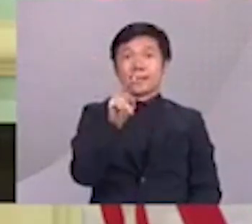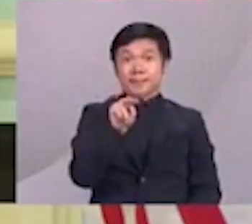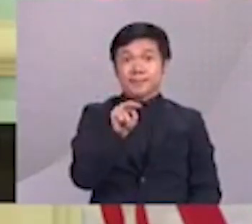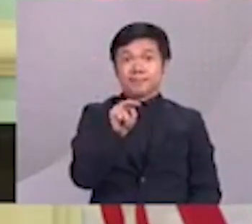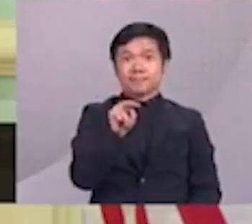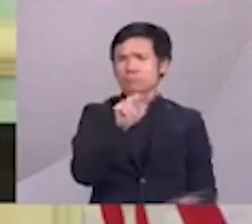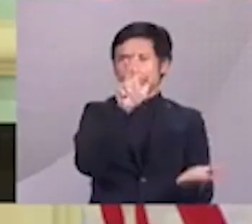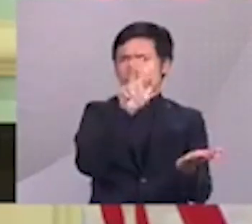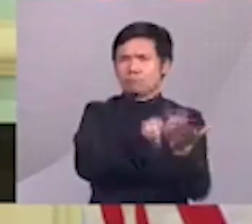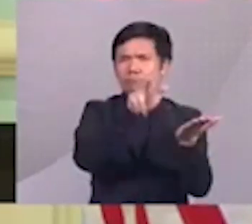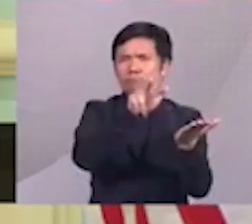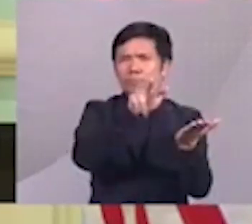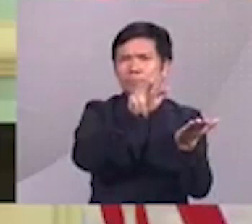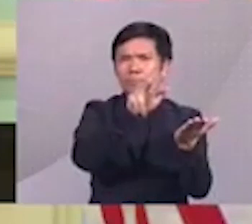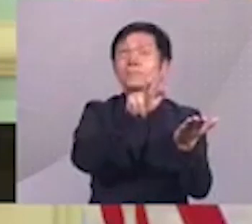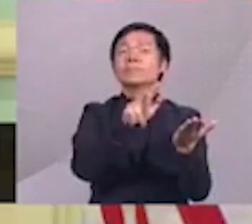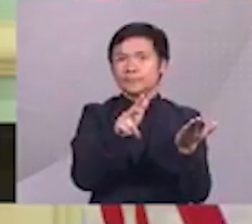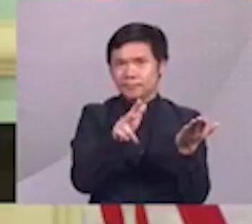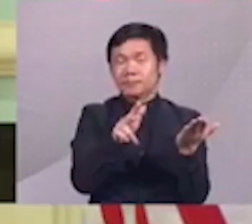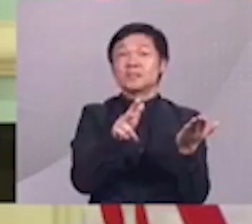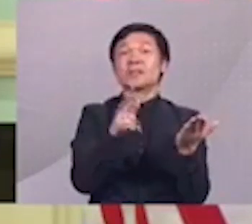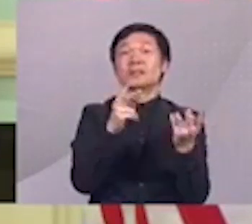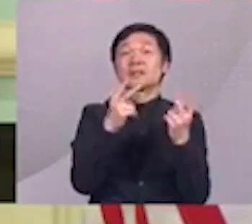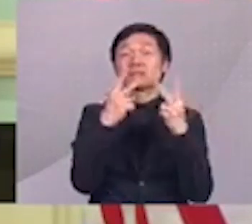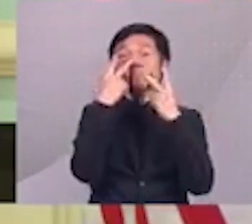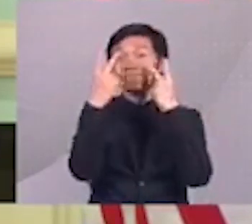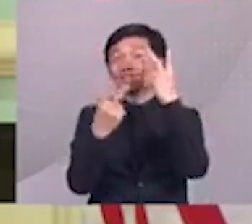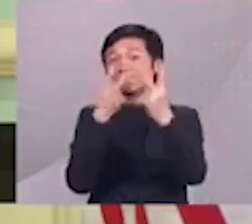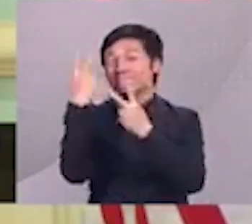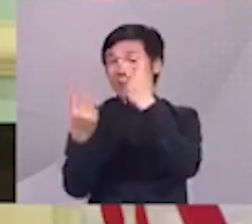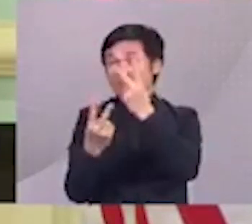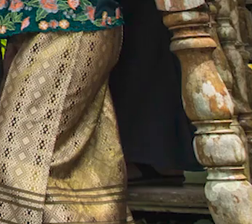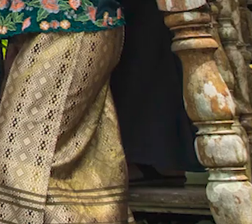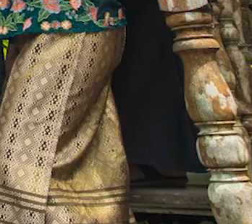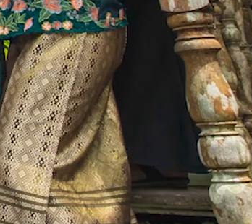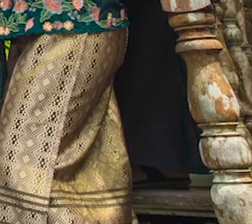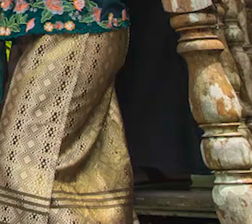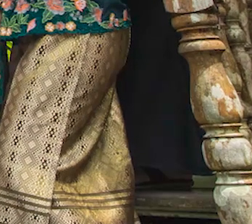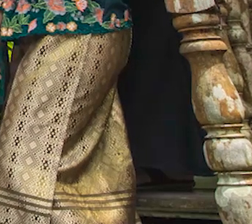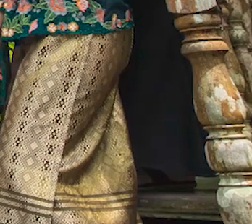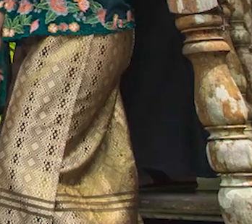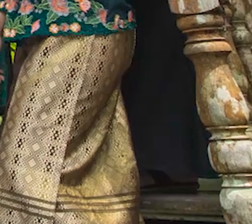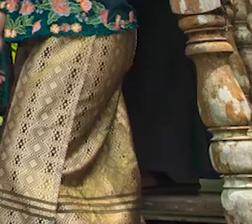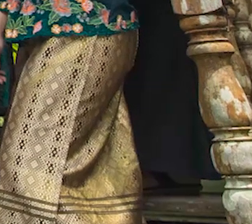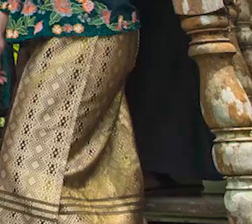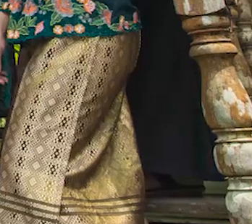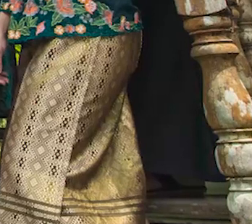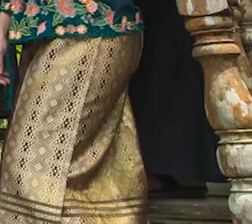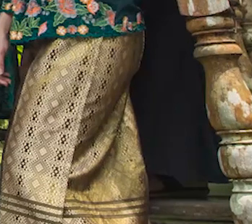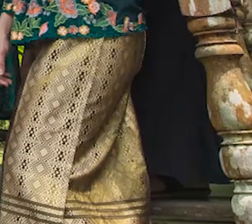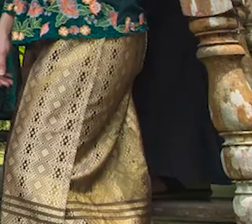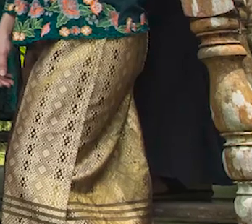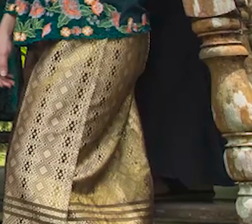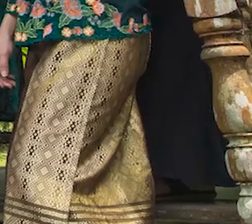untuk menghadkan aktiviti ziarah menziarah, dan ianya dihadkan pada hari